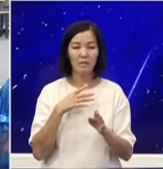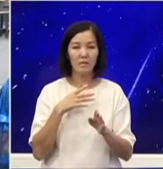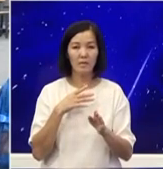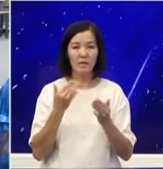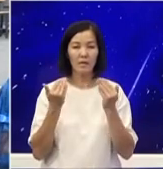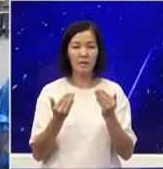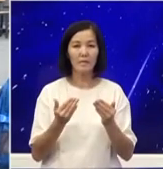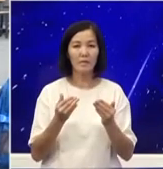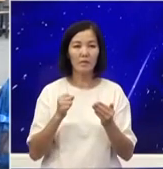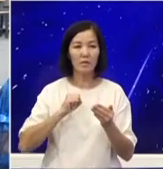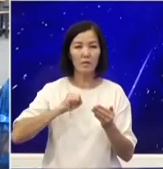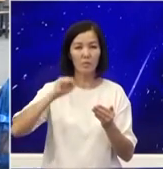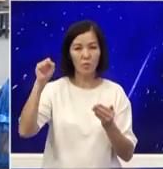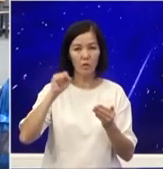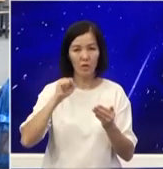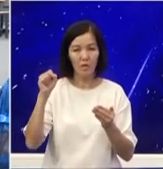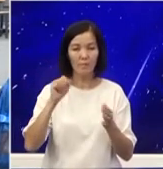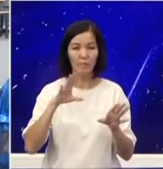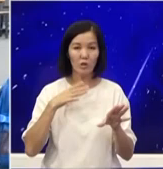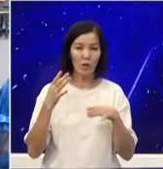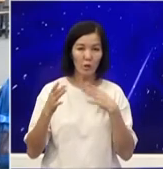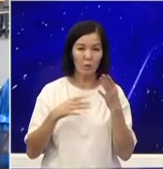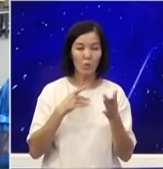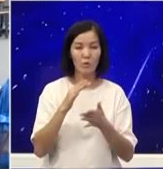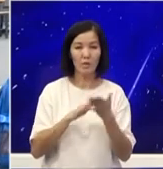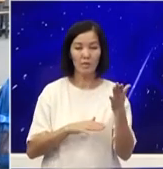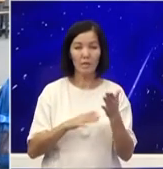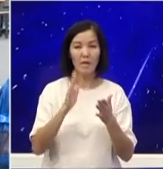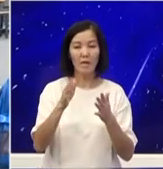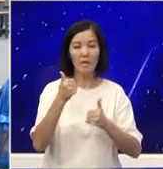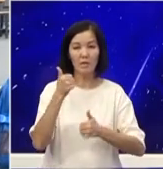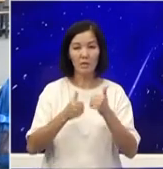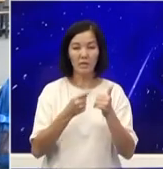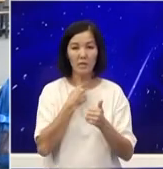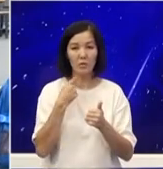150-ге тұрып жатыр. Бүгін алда жарыстар осы Талдықорғанда болады.